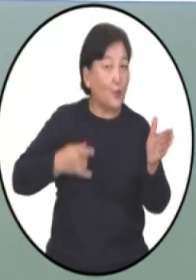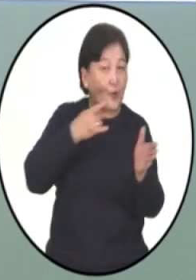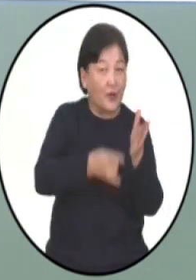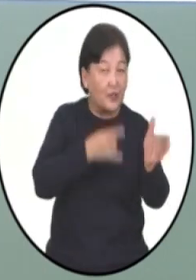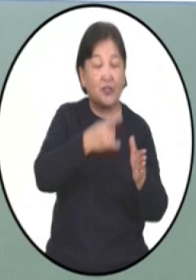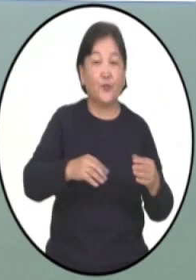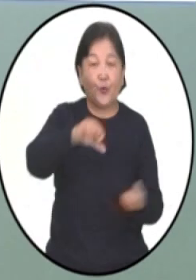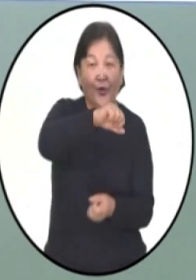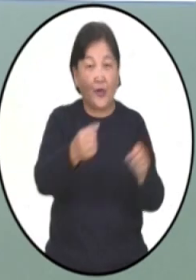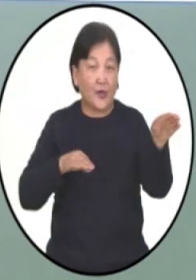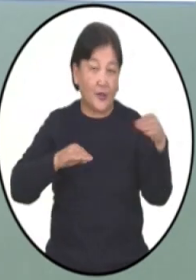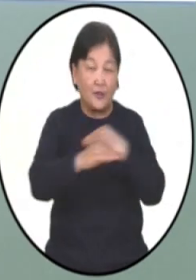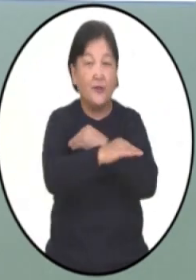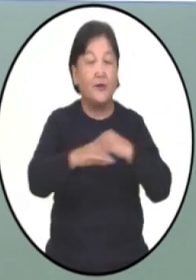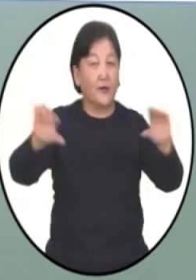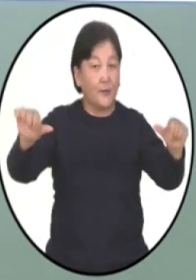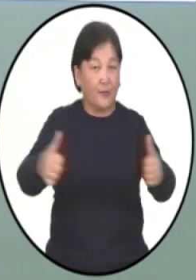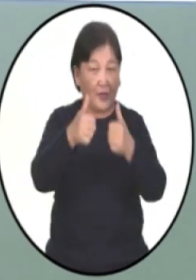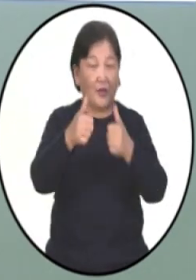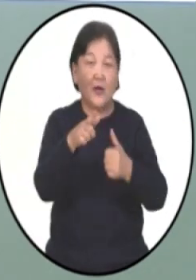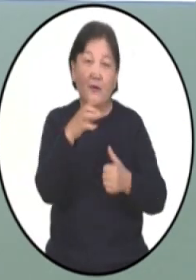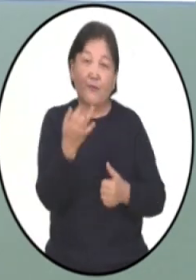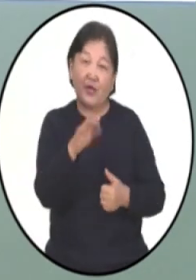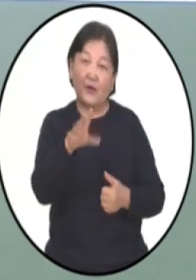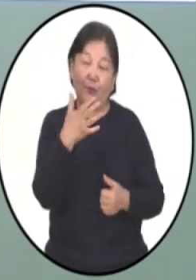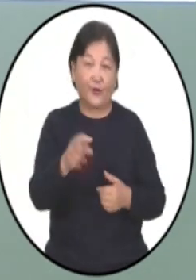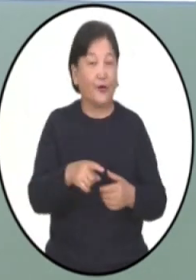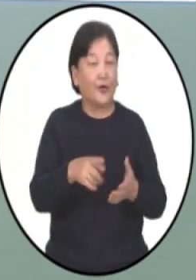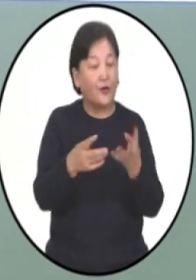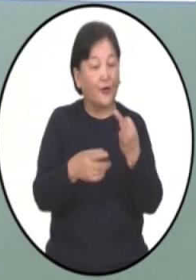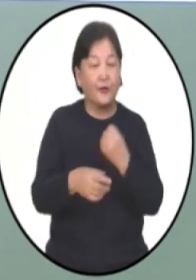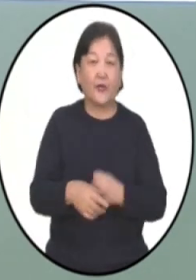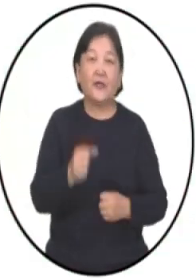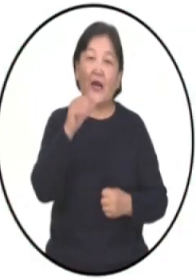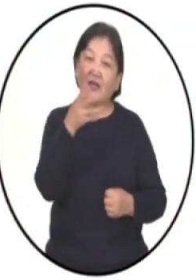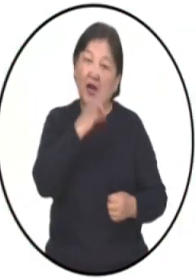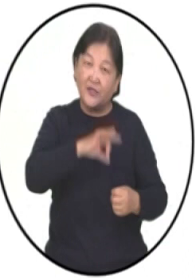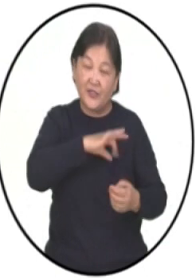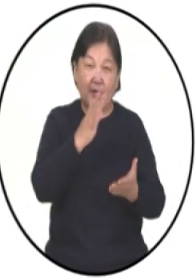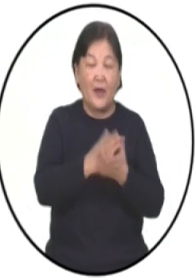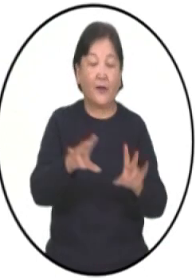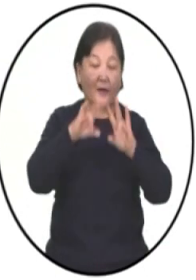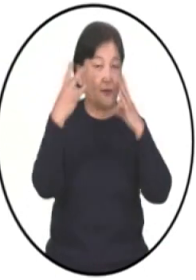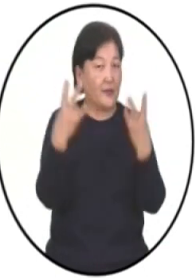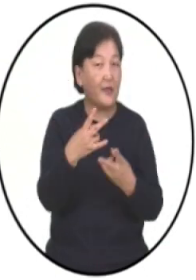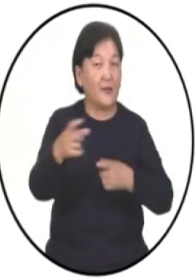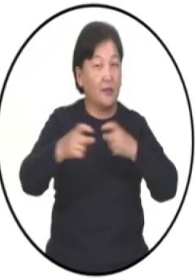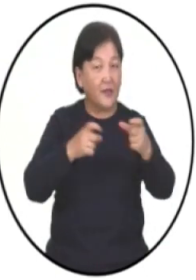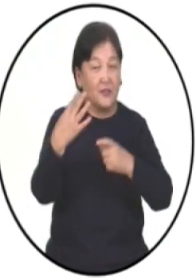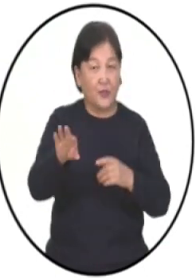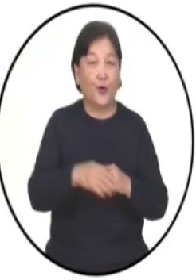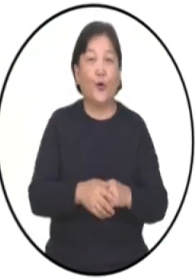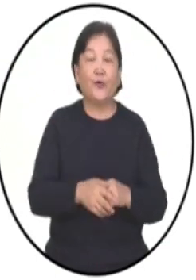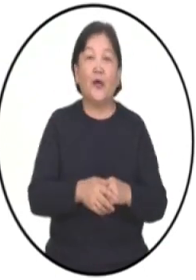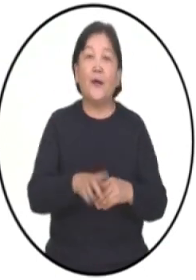харилцааг сайжруулах, нийтийн тээврийг бий болгох гэх зэрэг олон талын ач холбогдлууд байдаг байна. За нийгмийн эдийн засгийн хувьд байгалийн